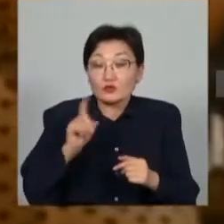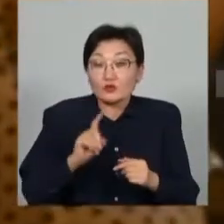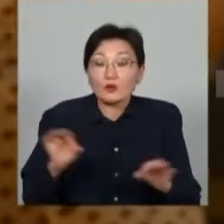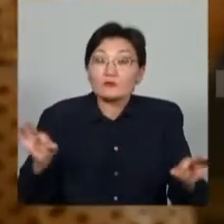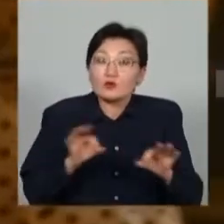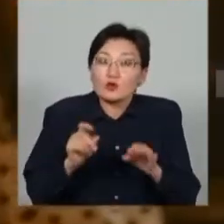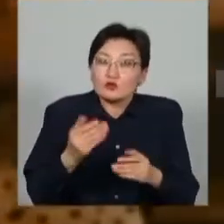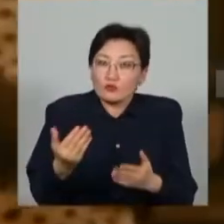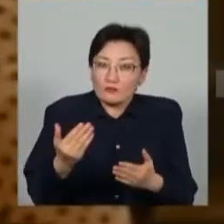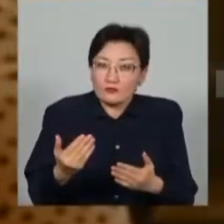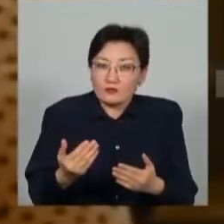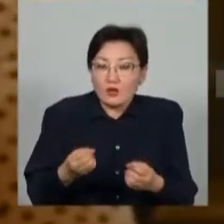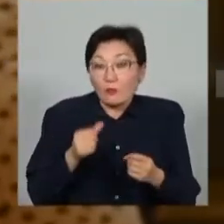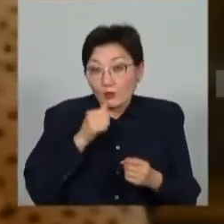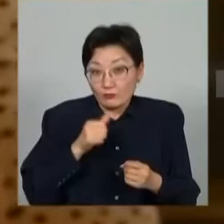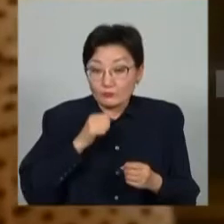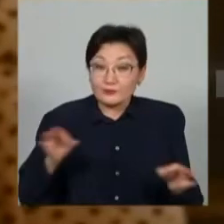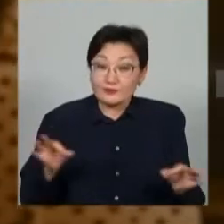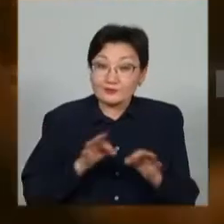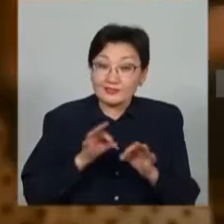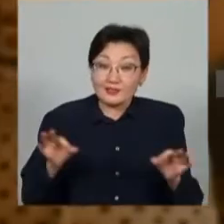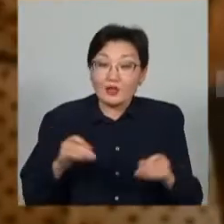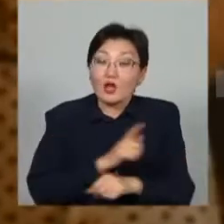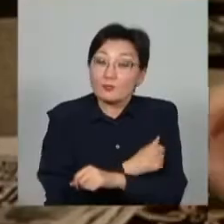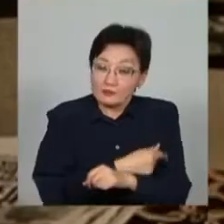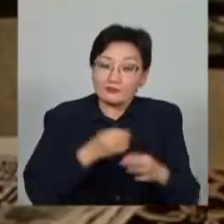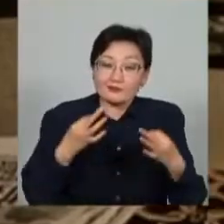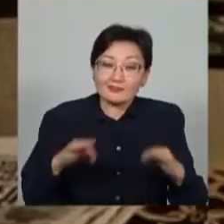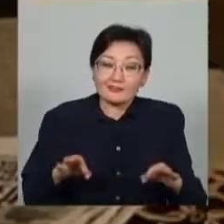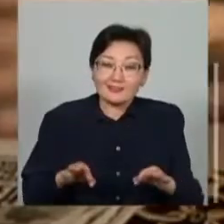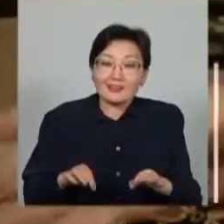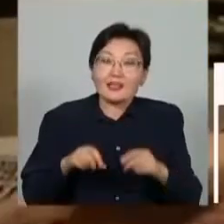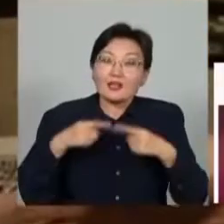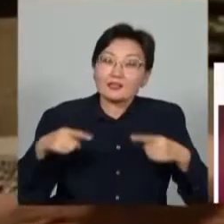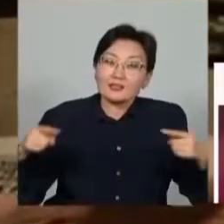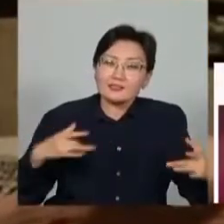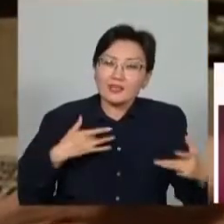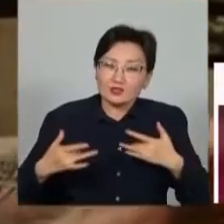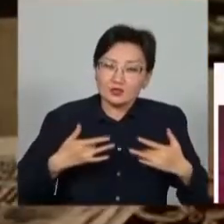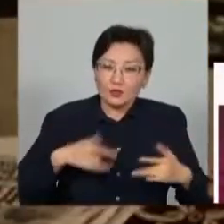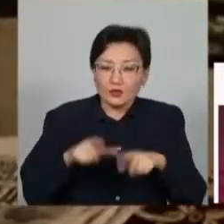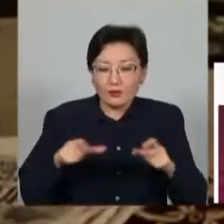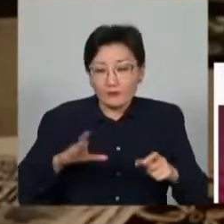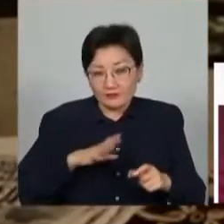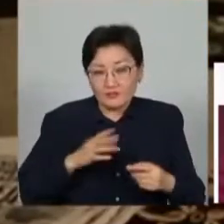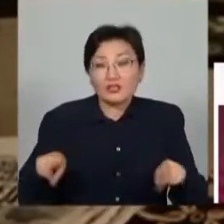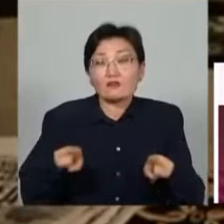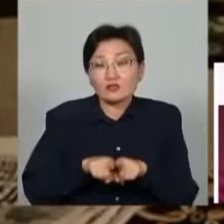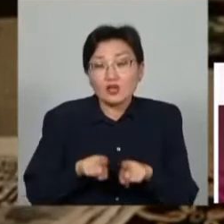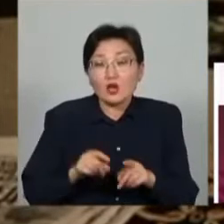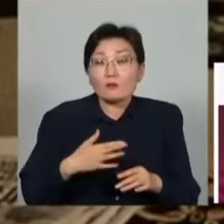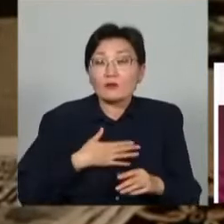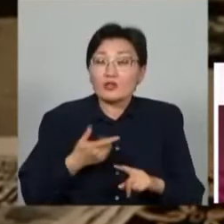спеть. Что вы, доктор? Попробуйте. Медицина разрешает. Разные актеры бывают. Я вот такой.